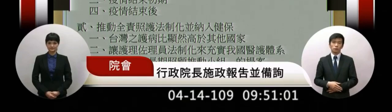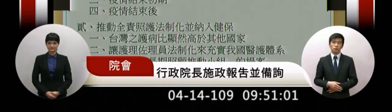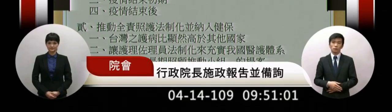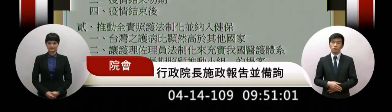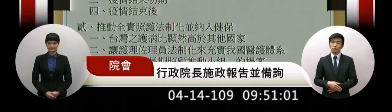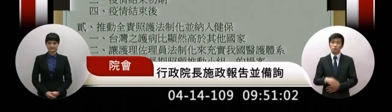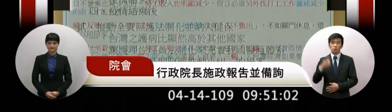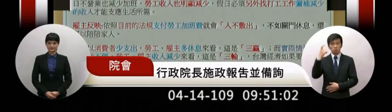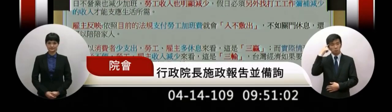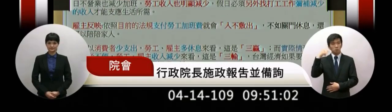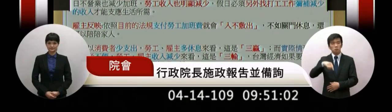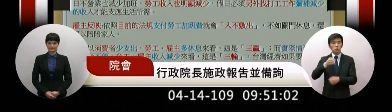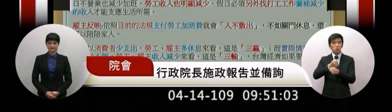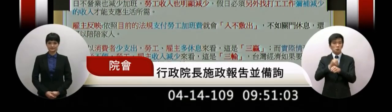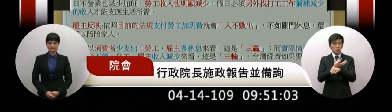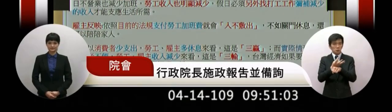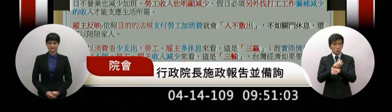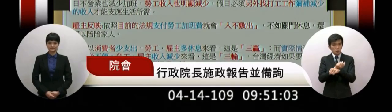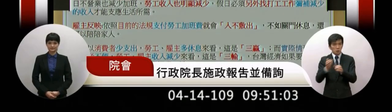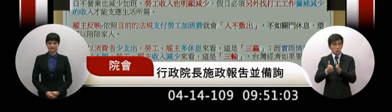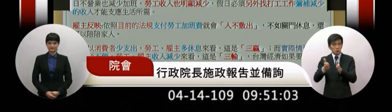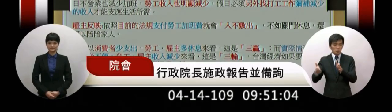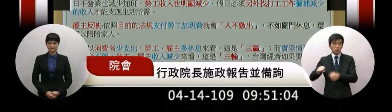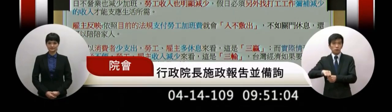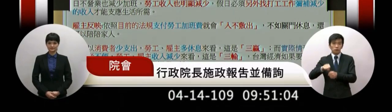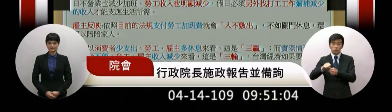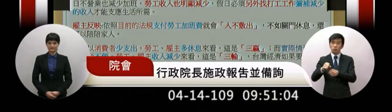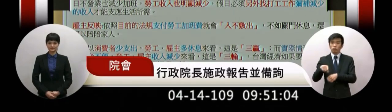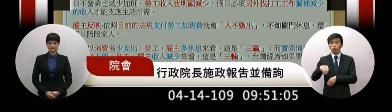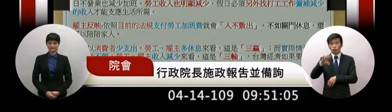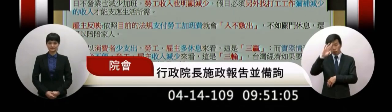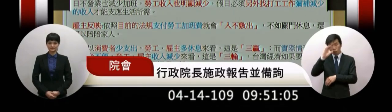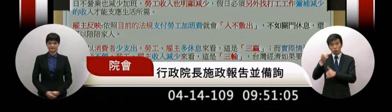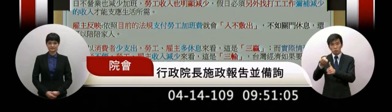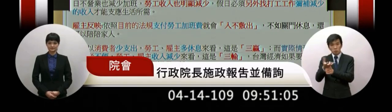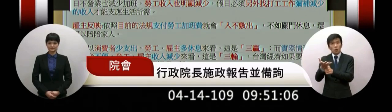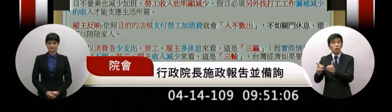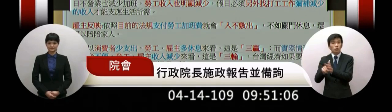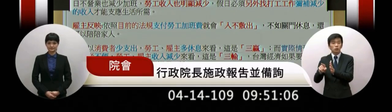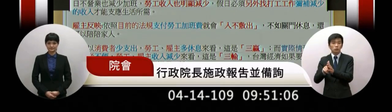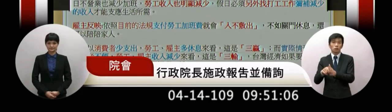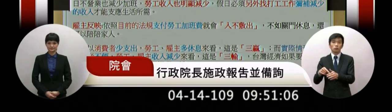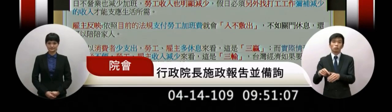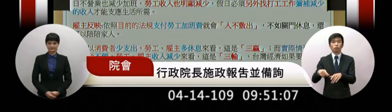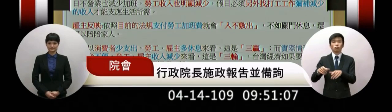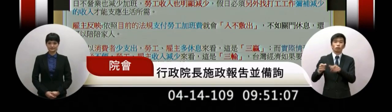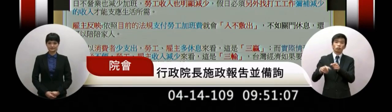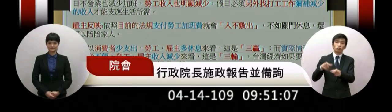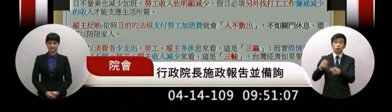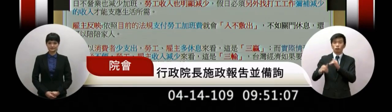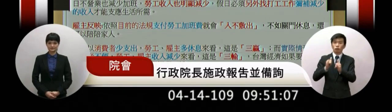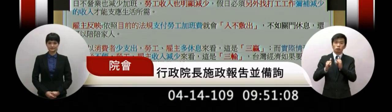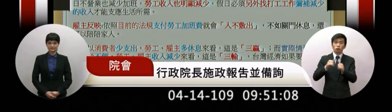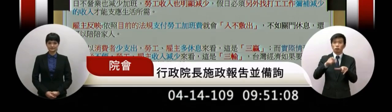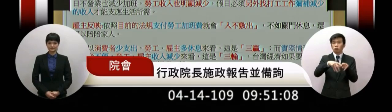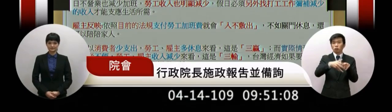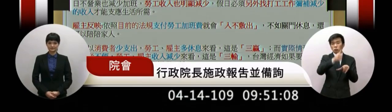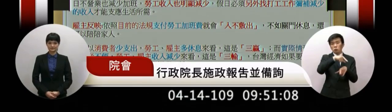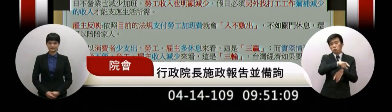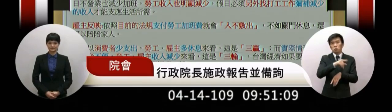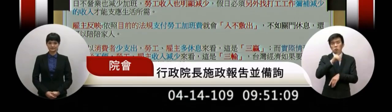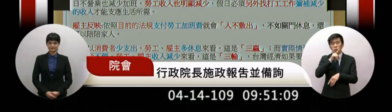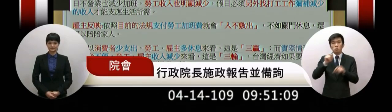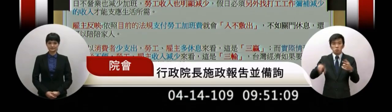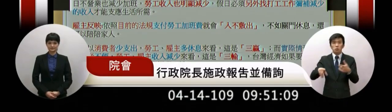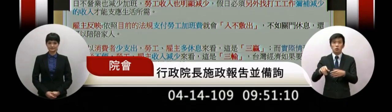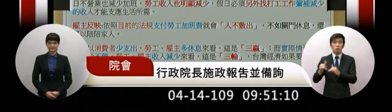延长工时的总时数啊。疫情发生前的时候呢，我们消费者、劳工、雇主他们各自怎么说？消费者说啊，因为